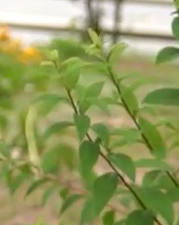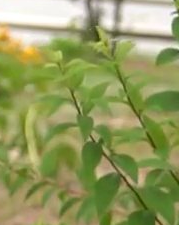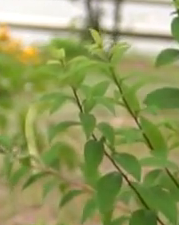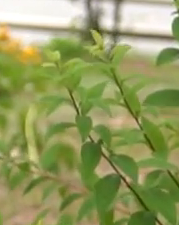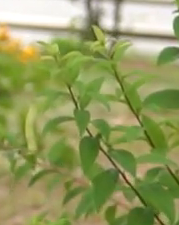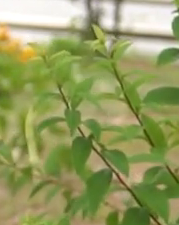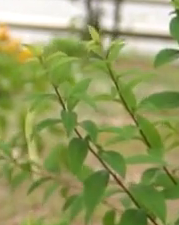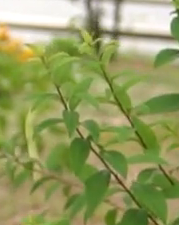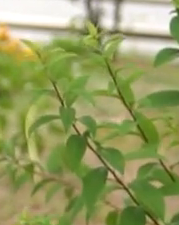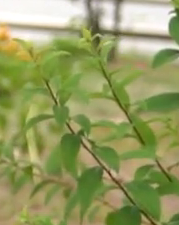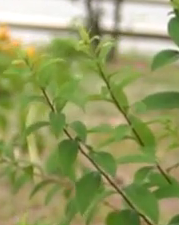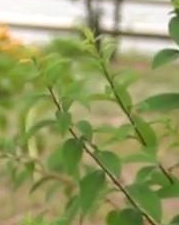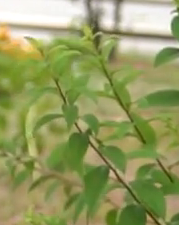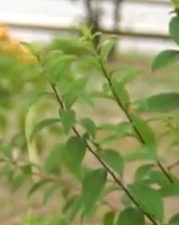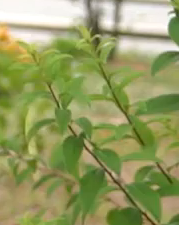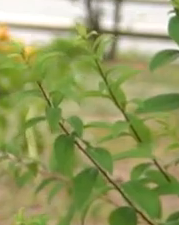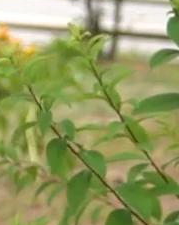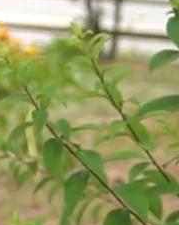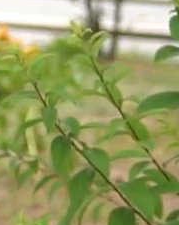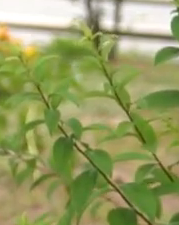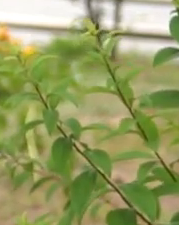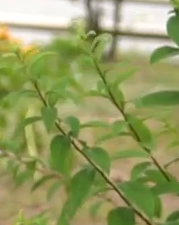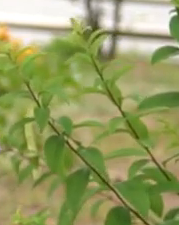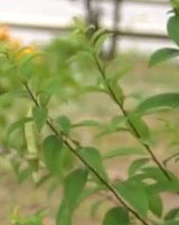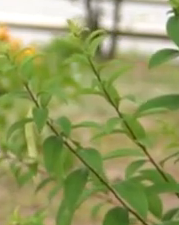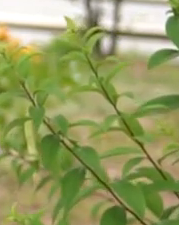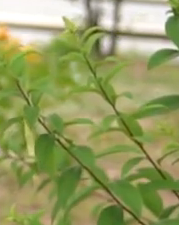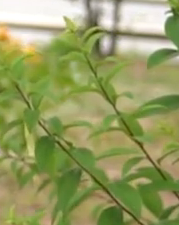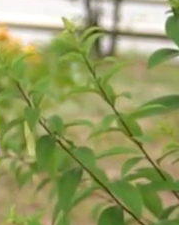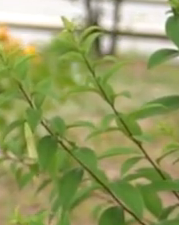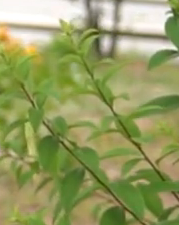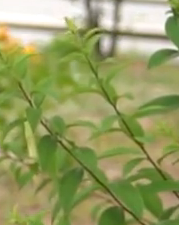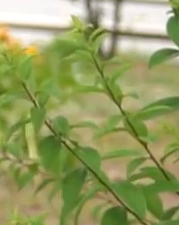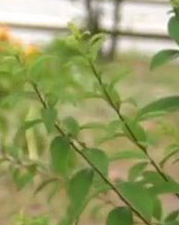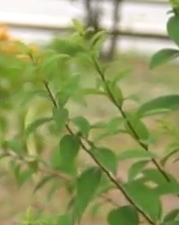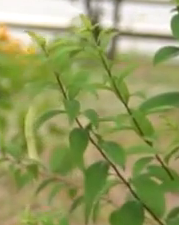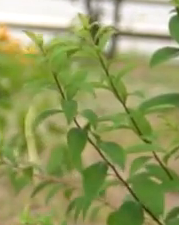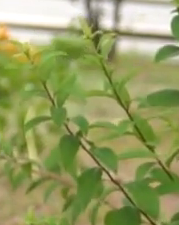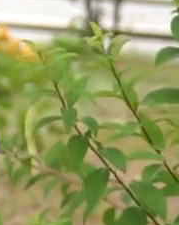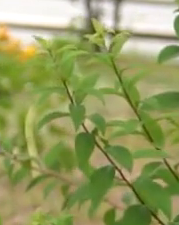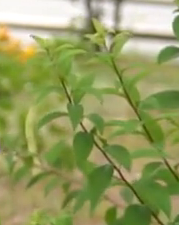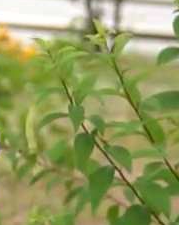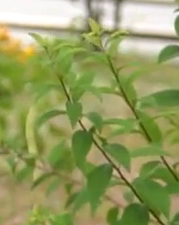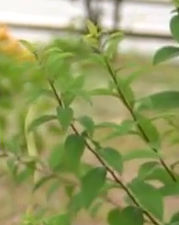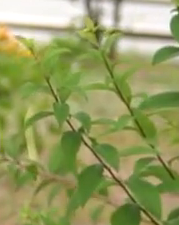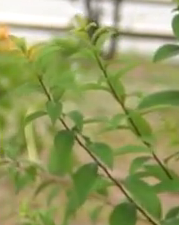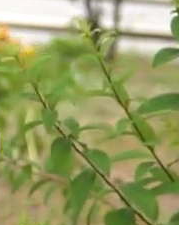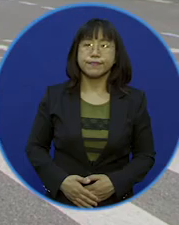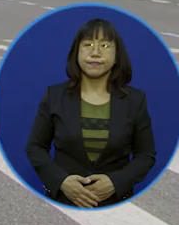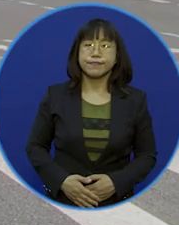온실가스와 미세먼지를 감축하는 차량의 혜택을 주는 승용차 마일리지제로 일원화됩니다.